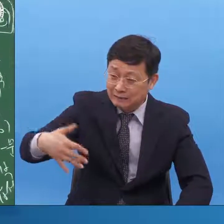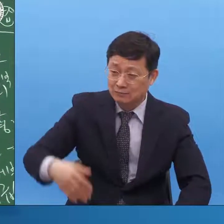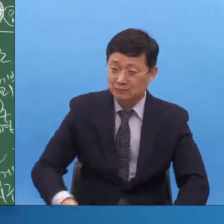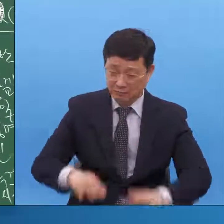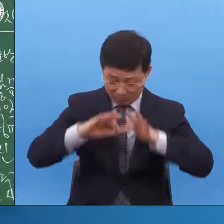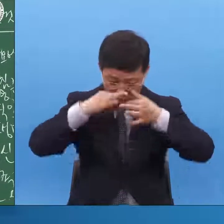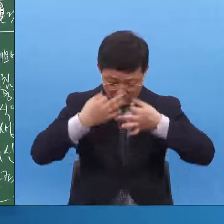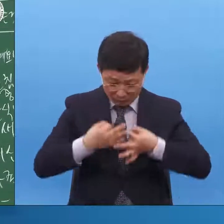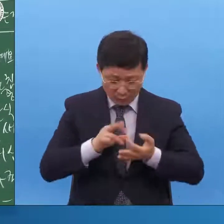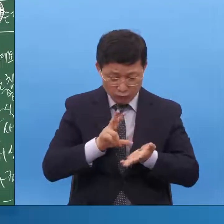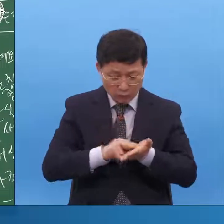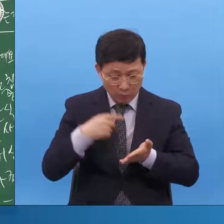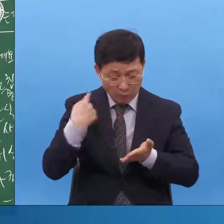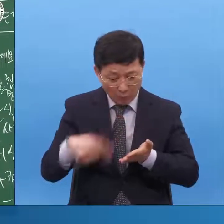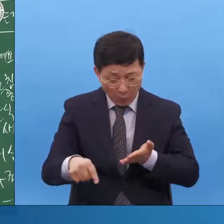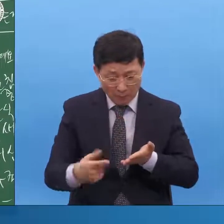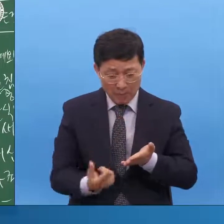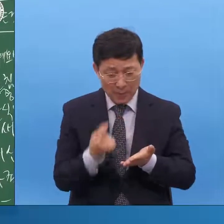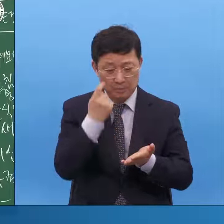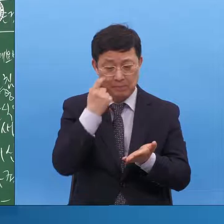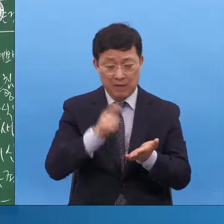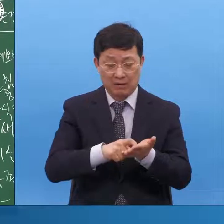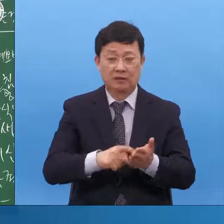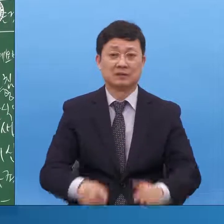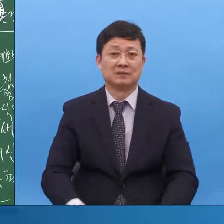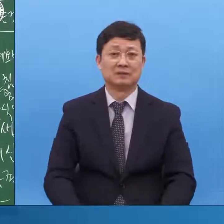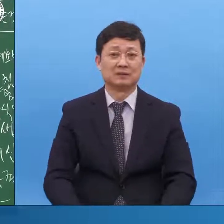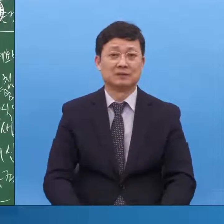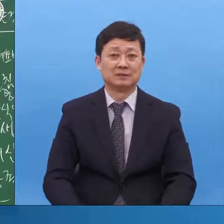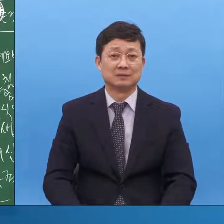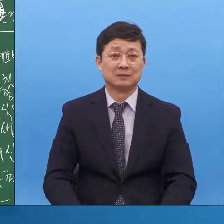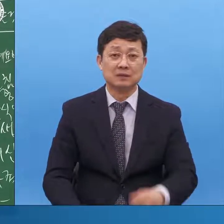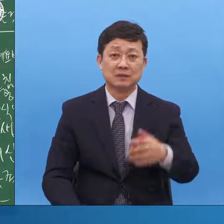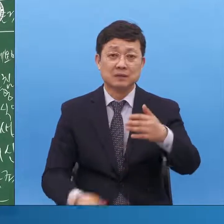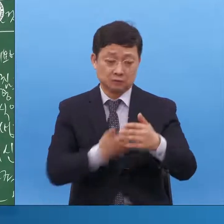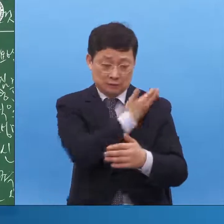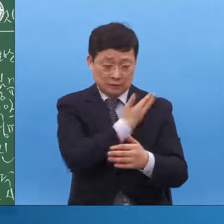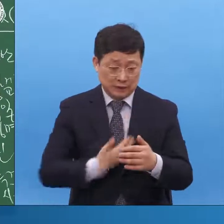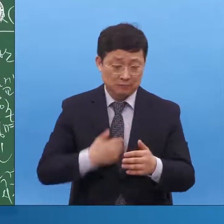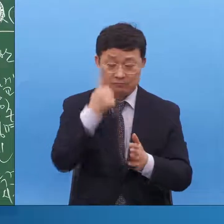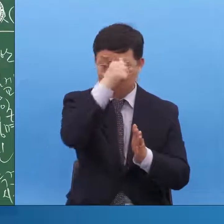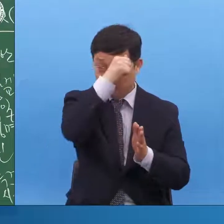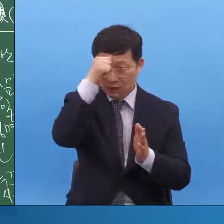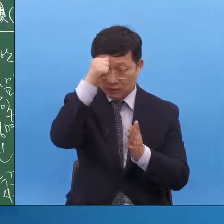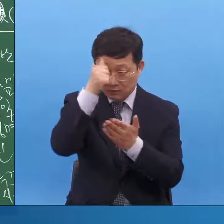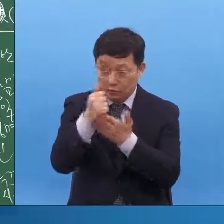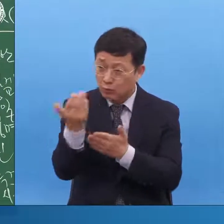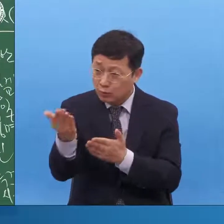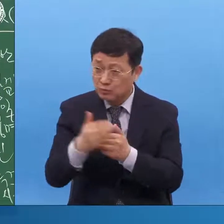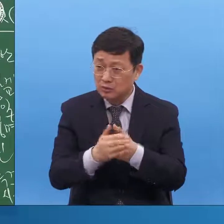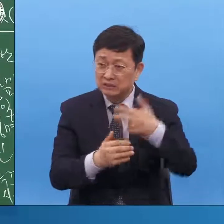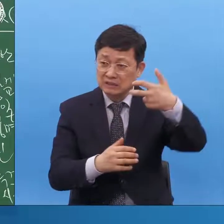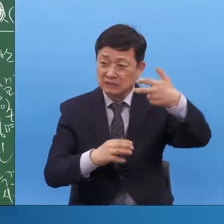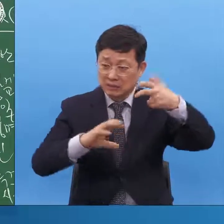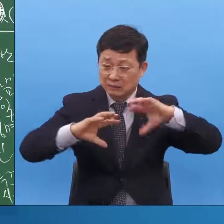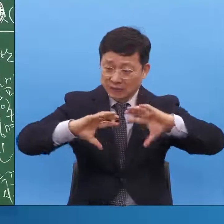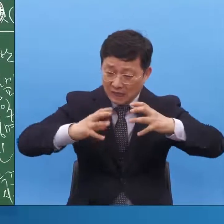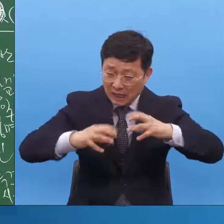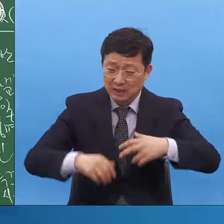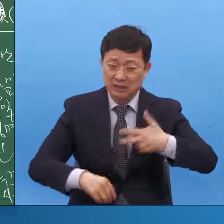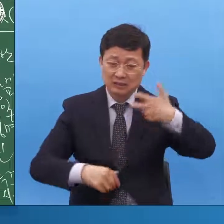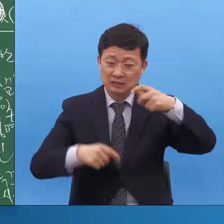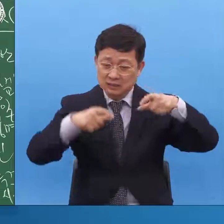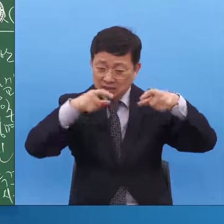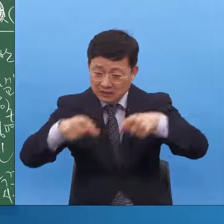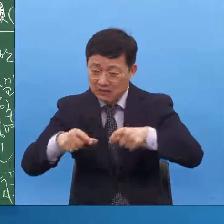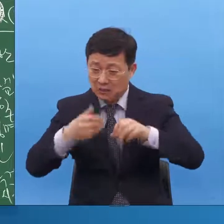confirm what's the problem. 장로님들 중직자들의 산업이 70배 능력으로 70나라와 지역을 못 살린다면 어디에 문제나